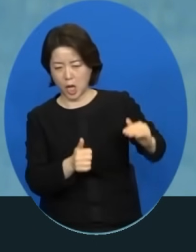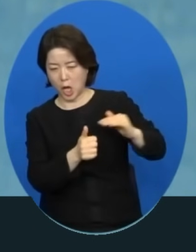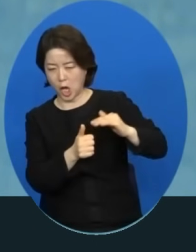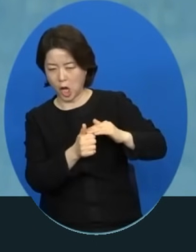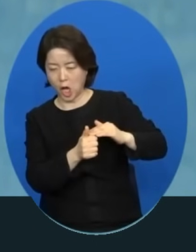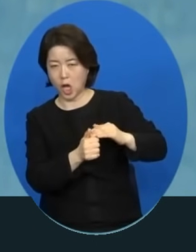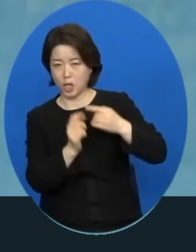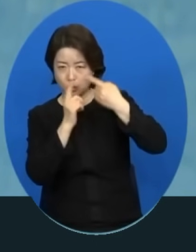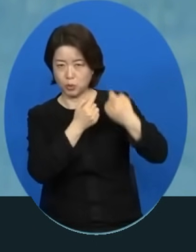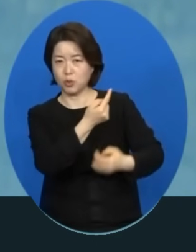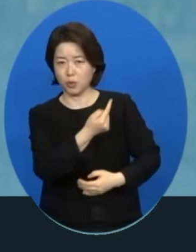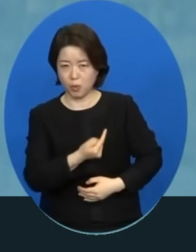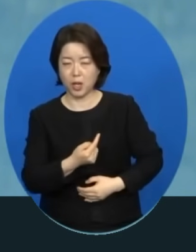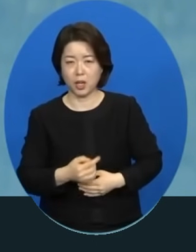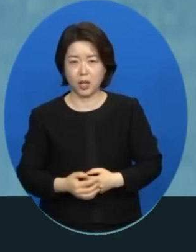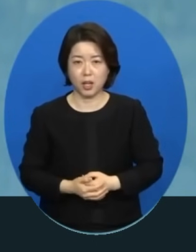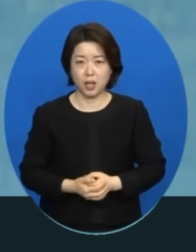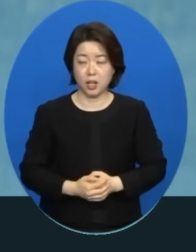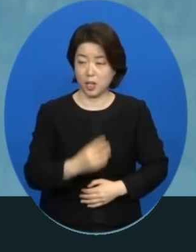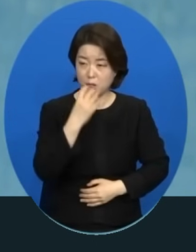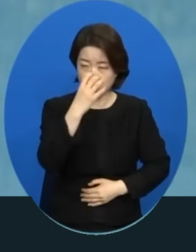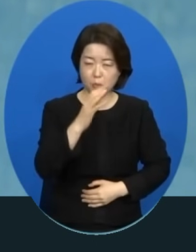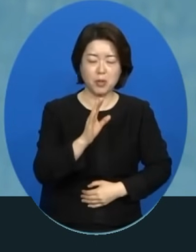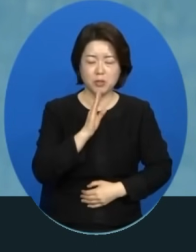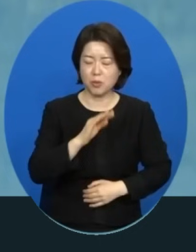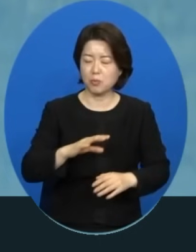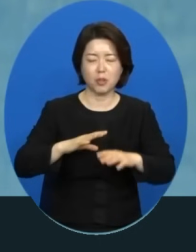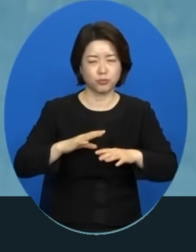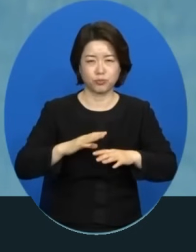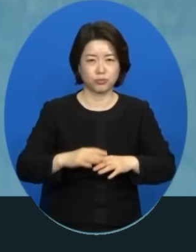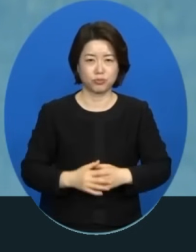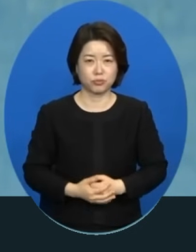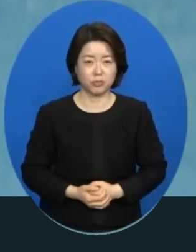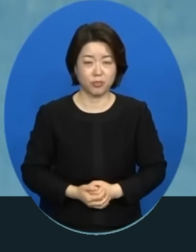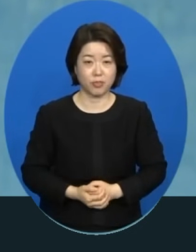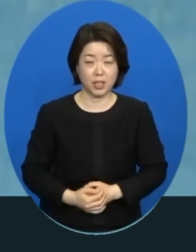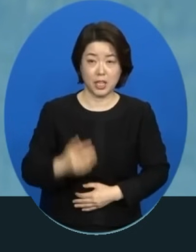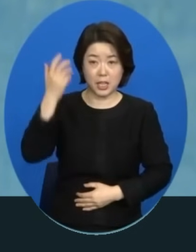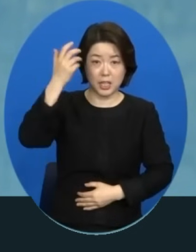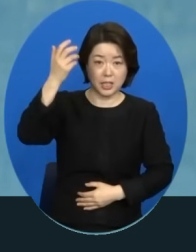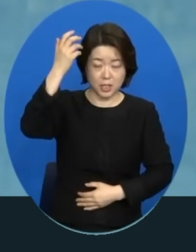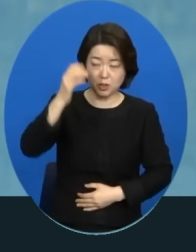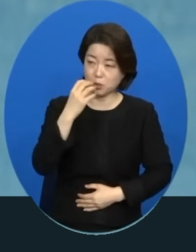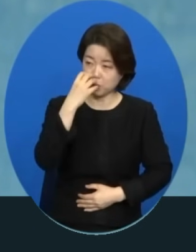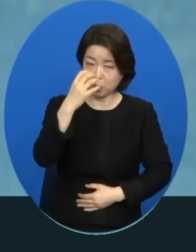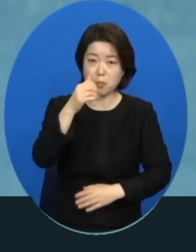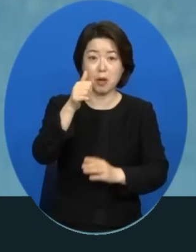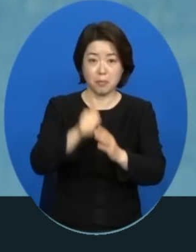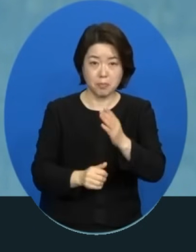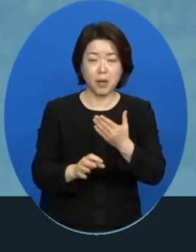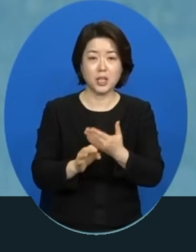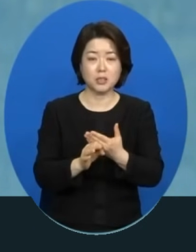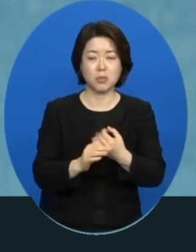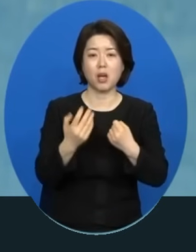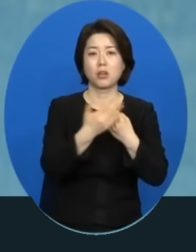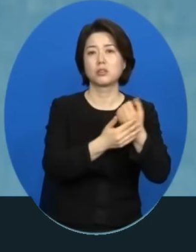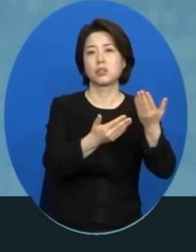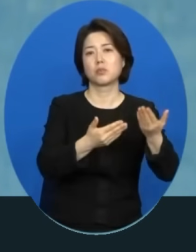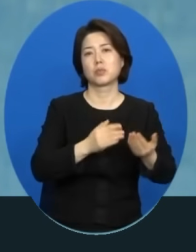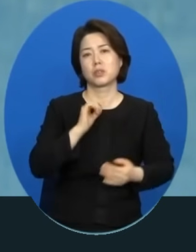죄성입니다. 교만이 굉장히 무서워요. 그래서 이 영적 교만에 빠지게 되면요 은혜 받기 참